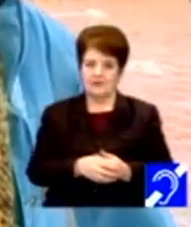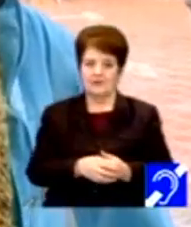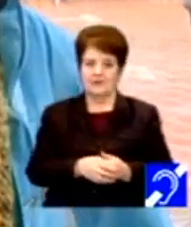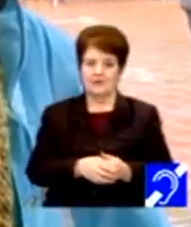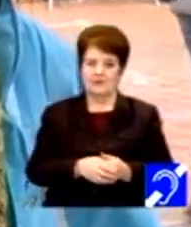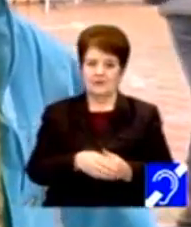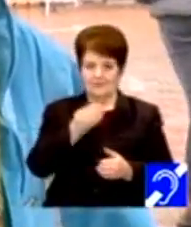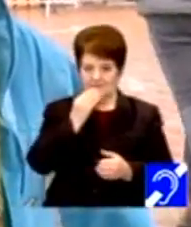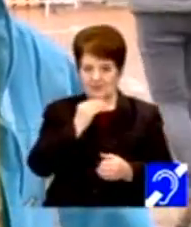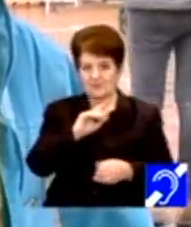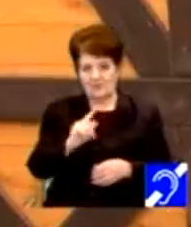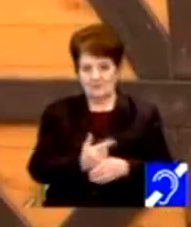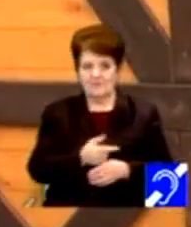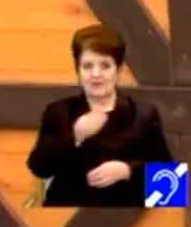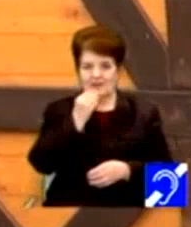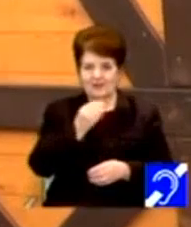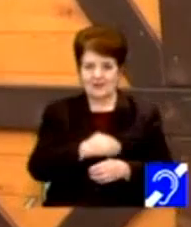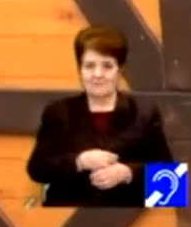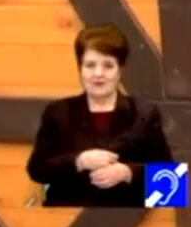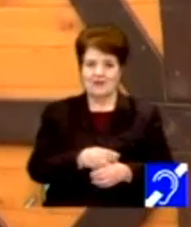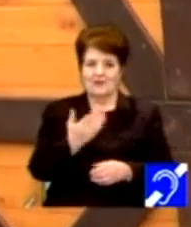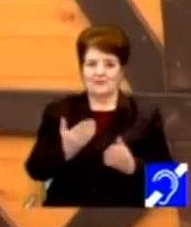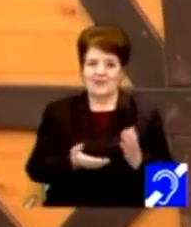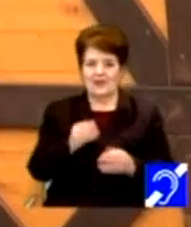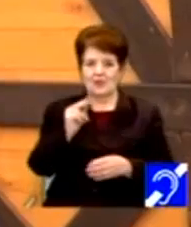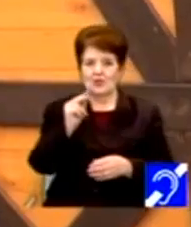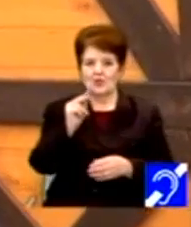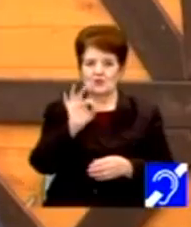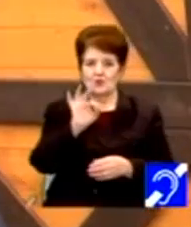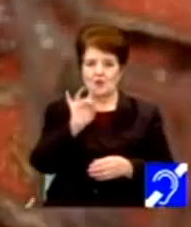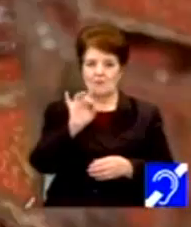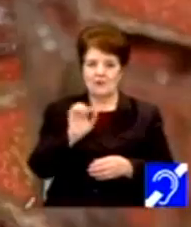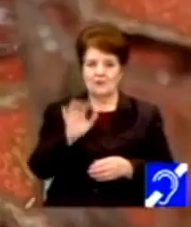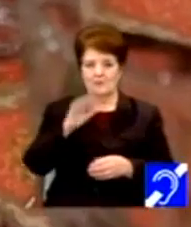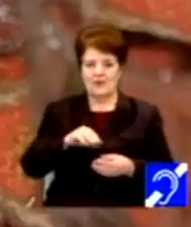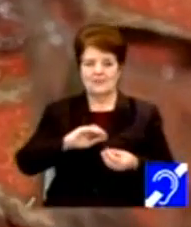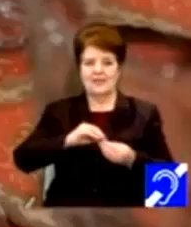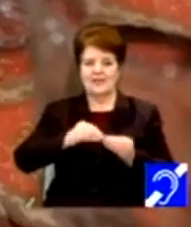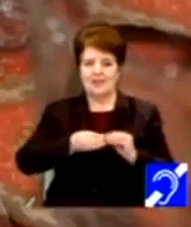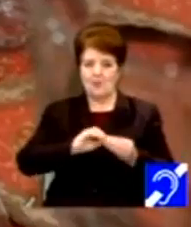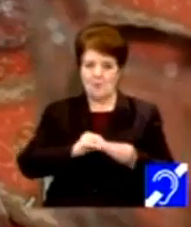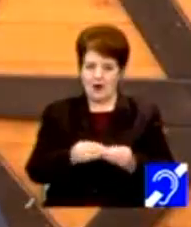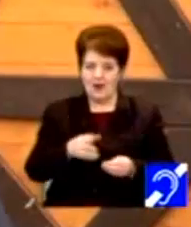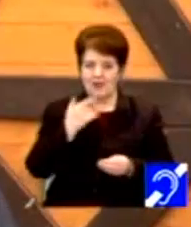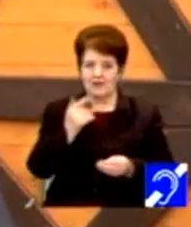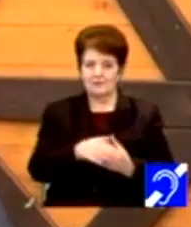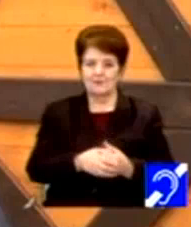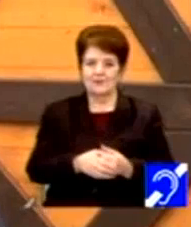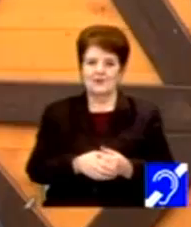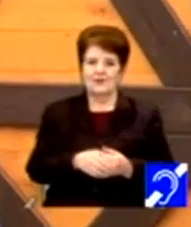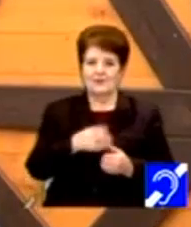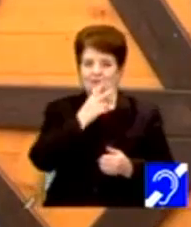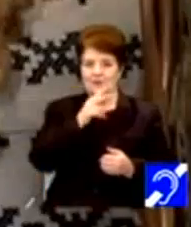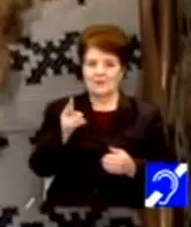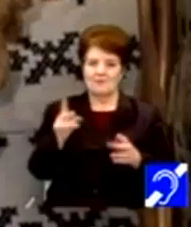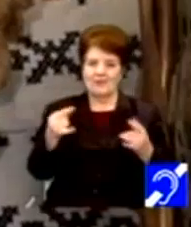și după aia ne mai odinim și iar mâncăm. Dacă avem ciorbă, o ciorbă, după aia mâncăm sarmale, un pahar de vin, un felie de cozonac și pa, și ne